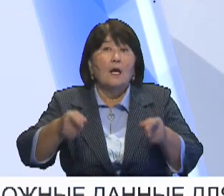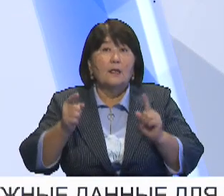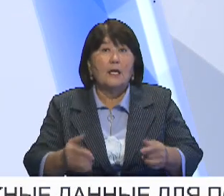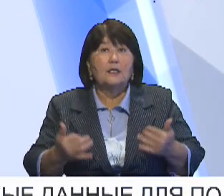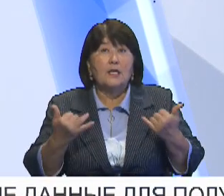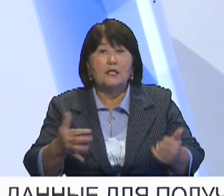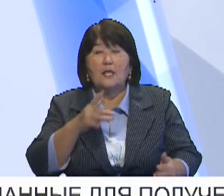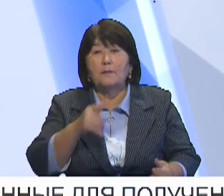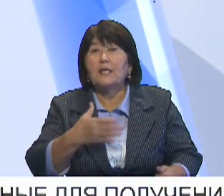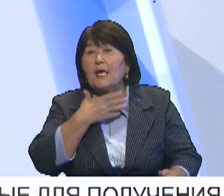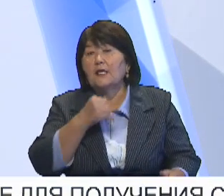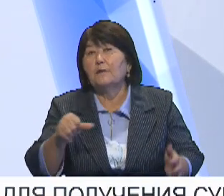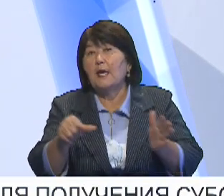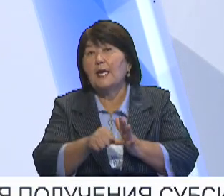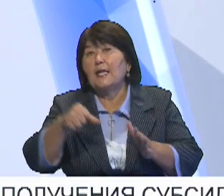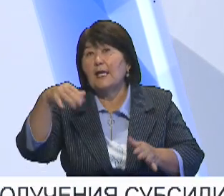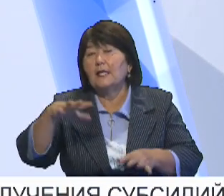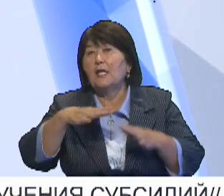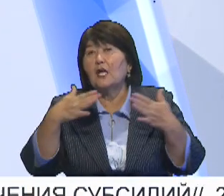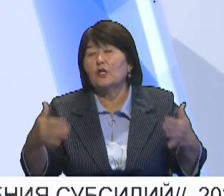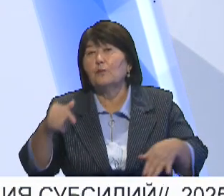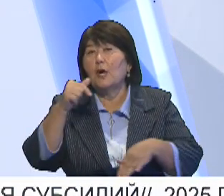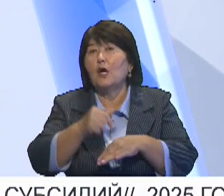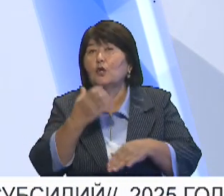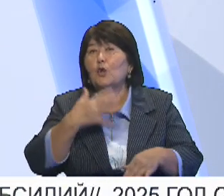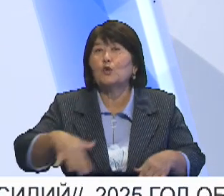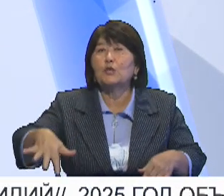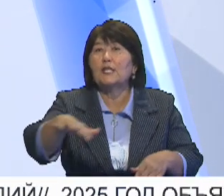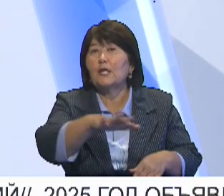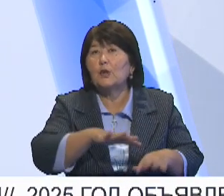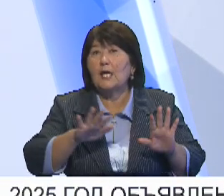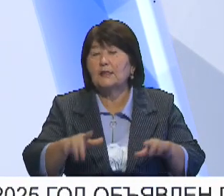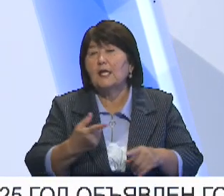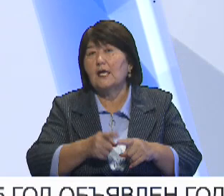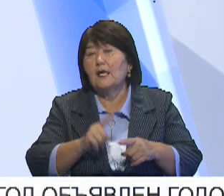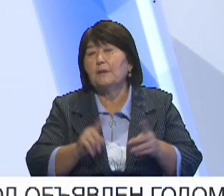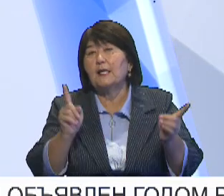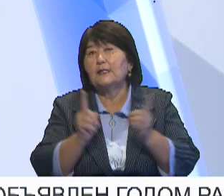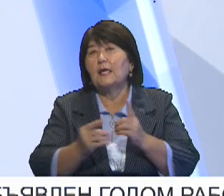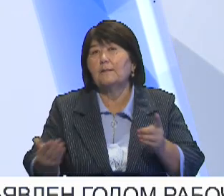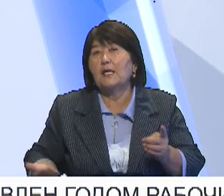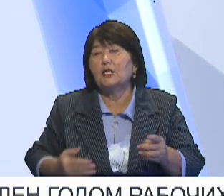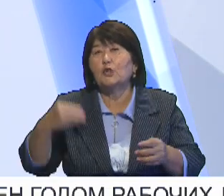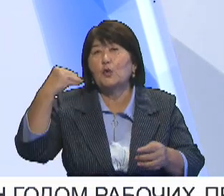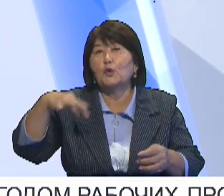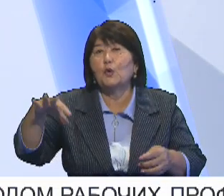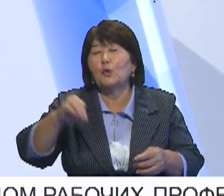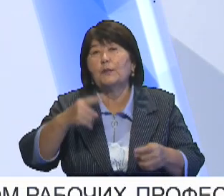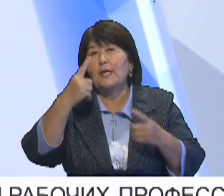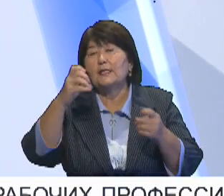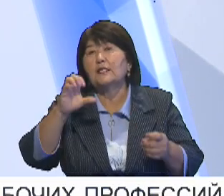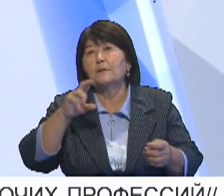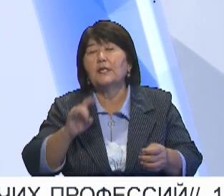В настоящее время дефицит электроэнергии наиболее ощутим в южных регионах страны. Об этом на встрече с жителями Туркестанской области заявил